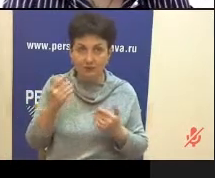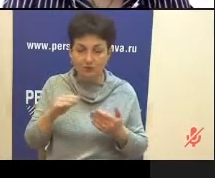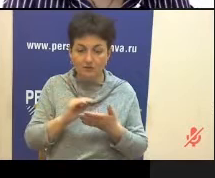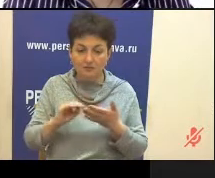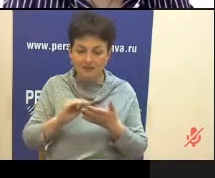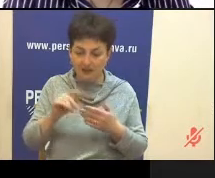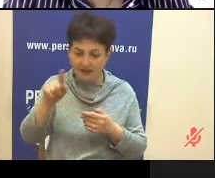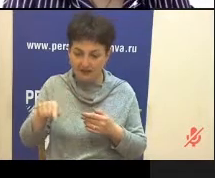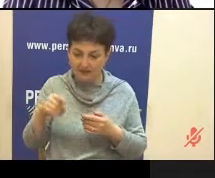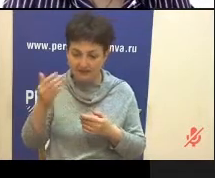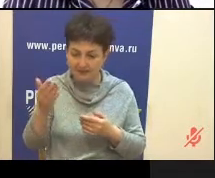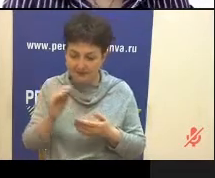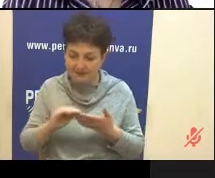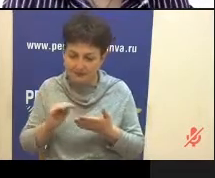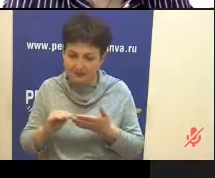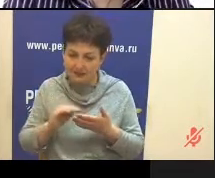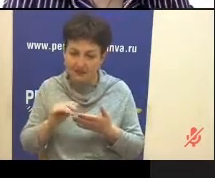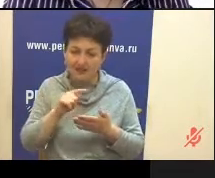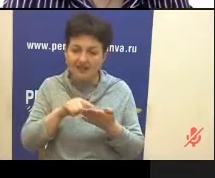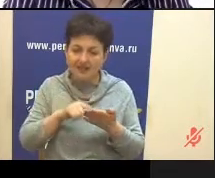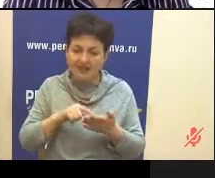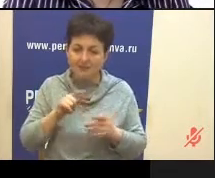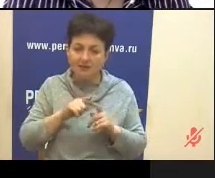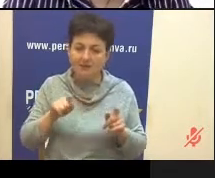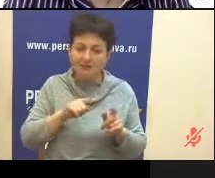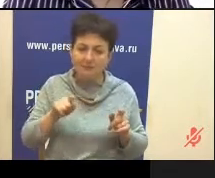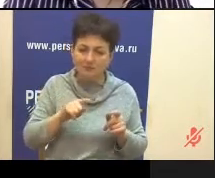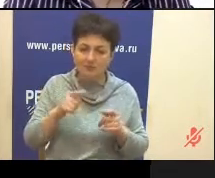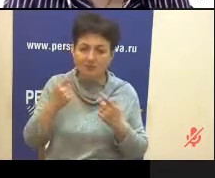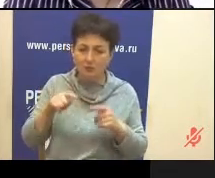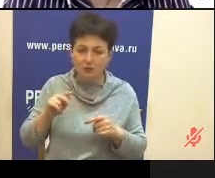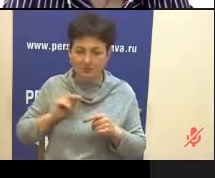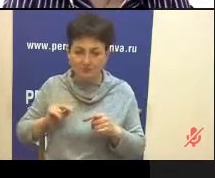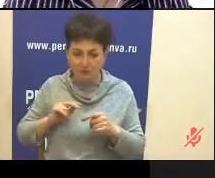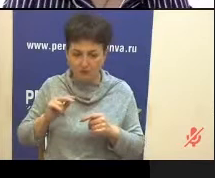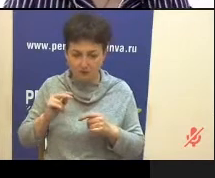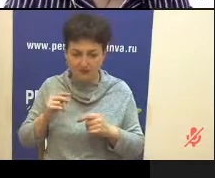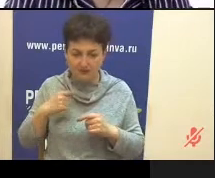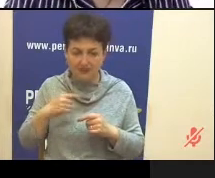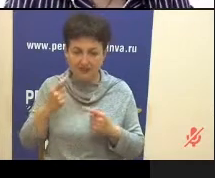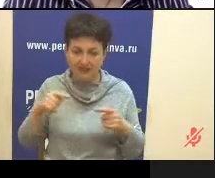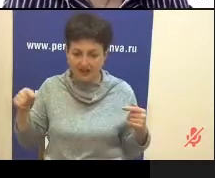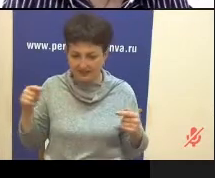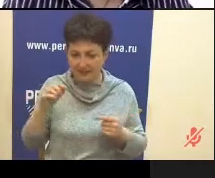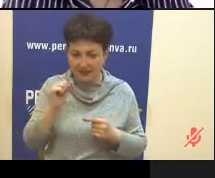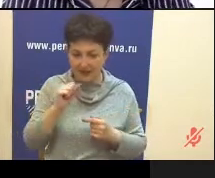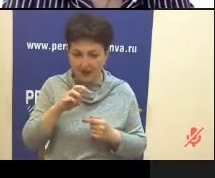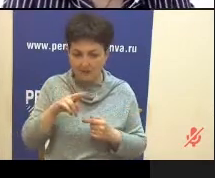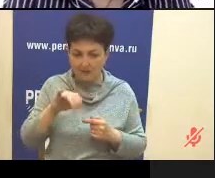уже написали некоторые из вас, делим функцию пиара с еще рядом функций, это уже по меньшей мере разные